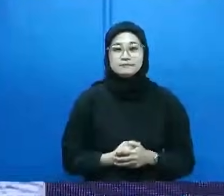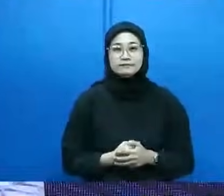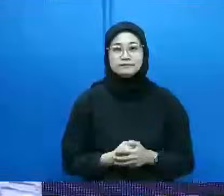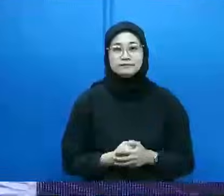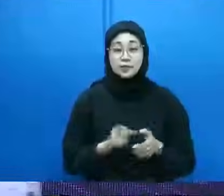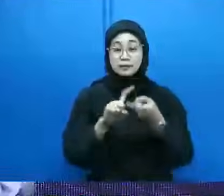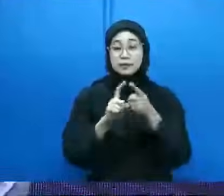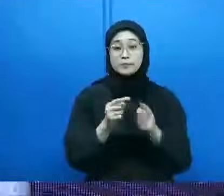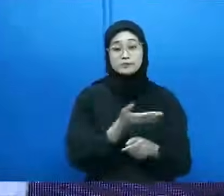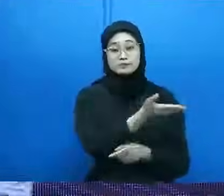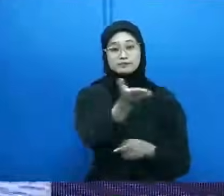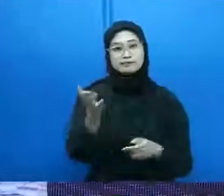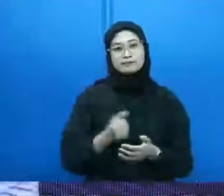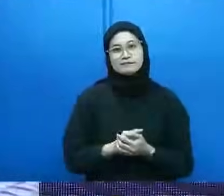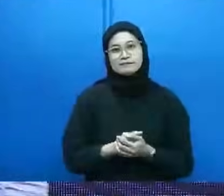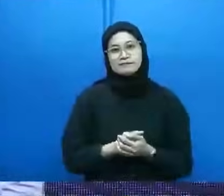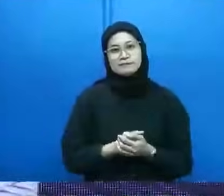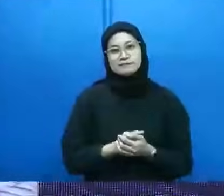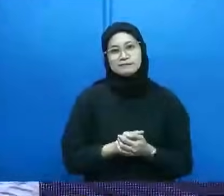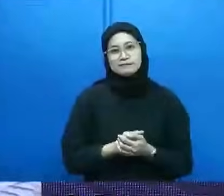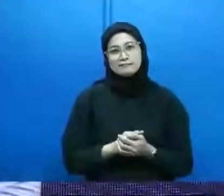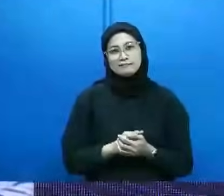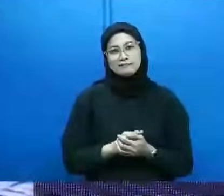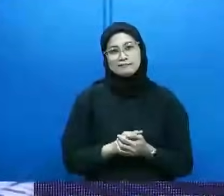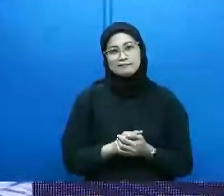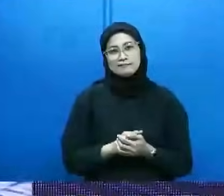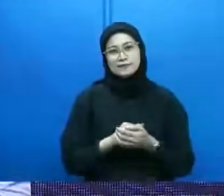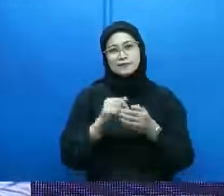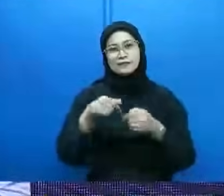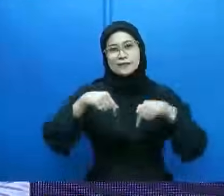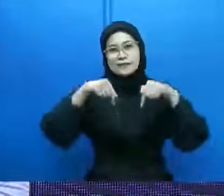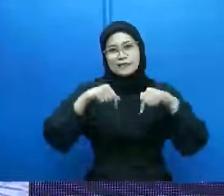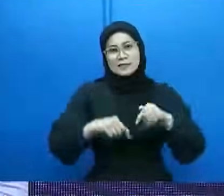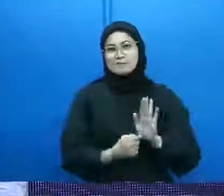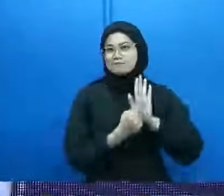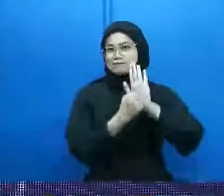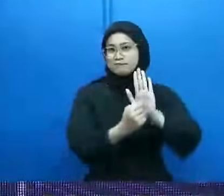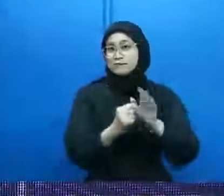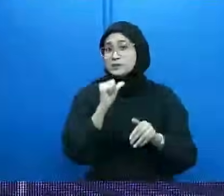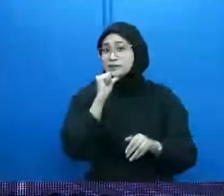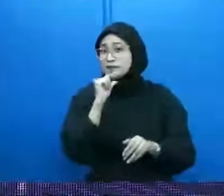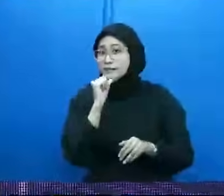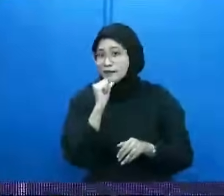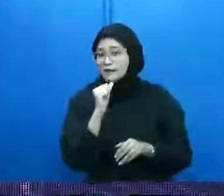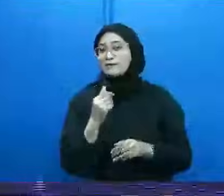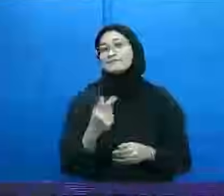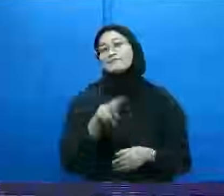Teman-teman semua, siapakah yang akan mengisi panggung terakhir di Hijrah Fest 2019? Mari kita saksikan